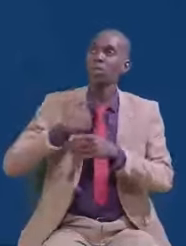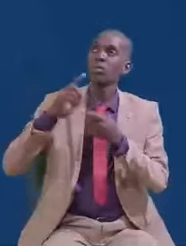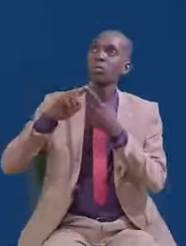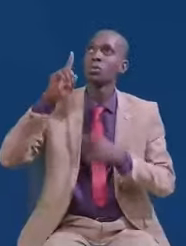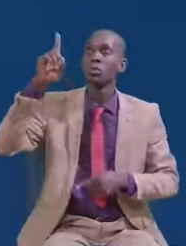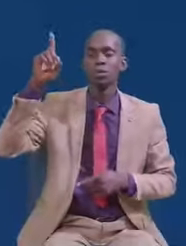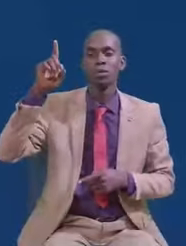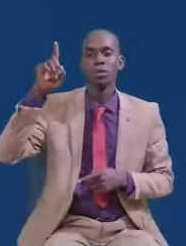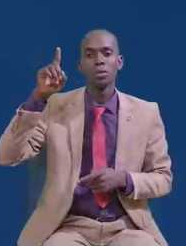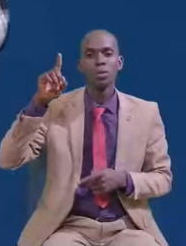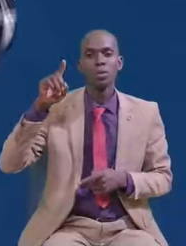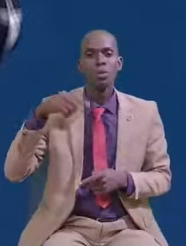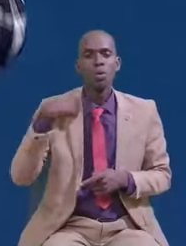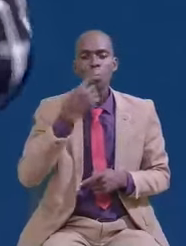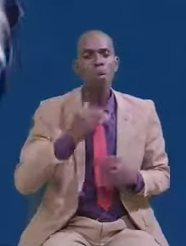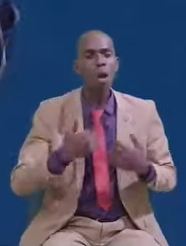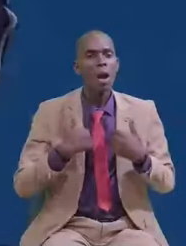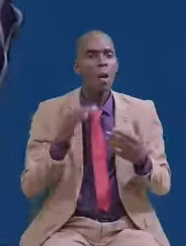Qui a cru à ce qui nous était annoncé?